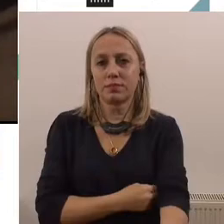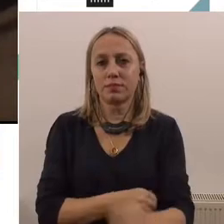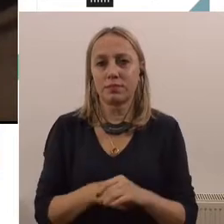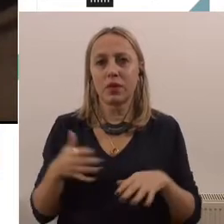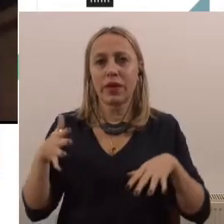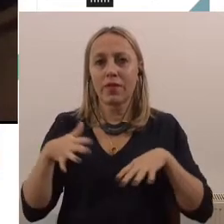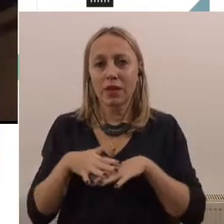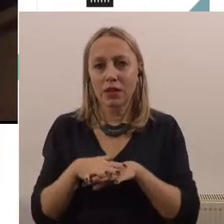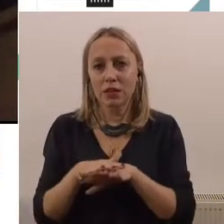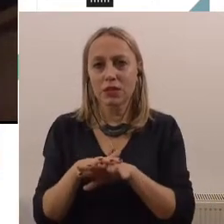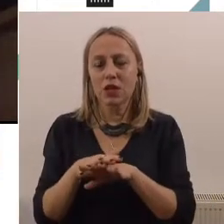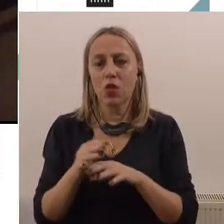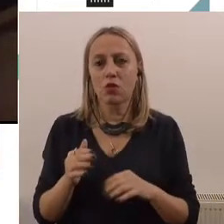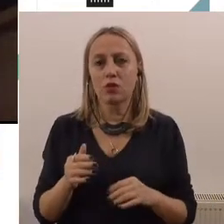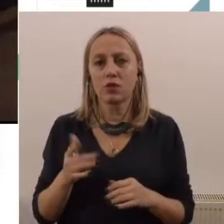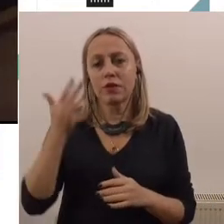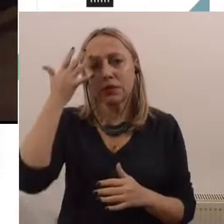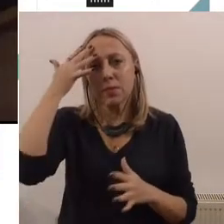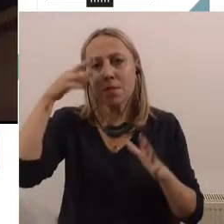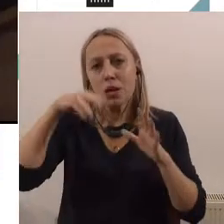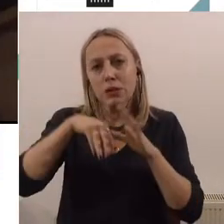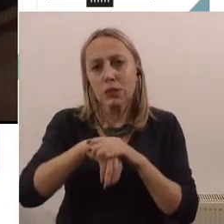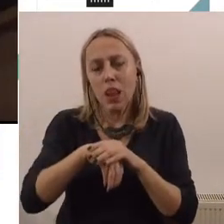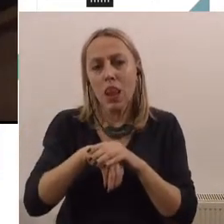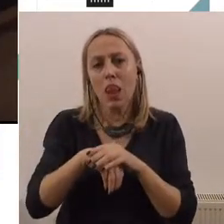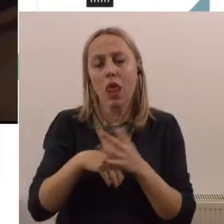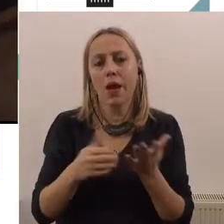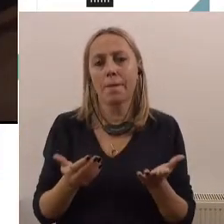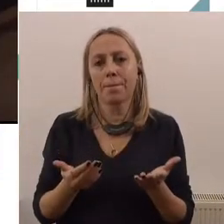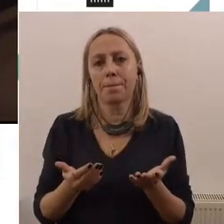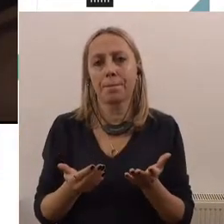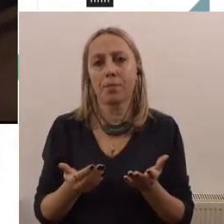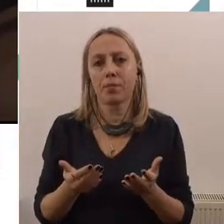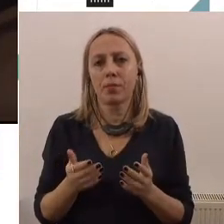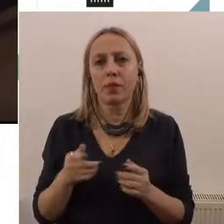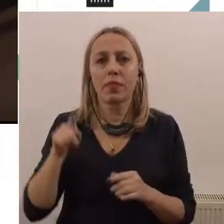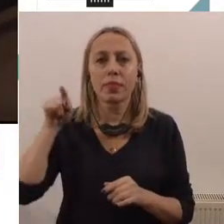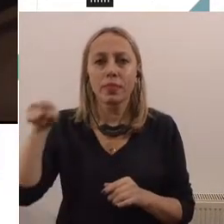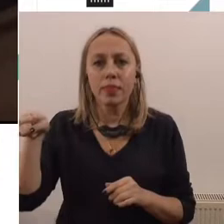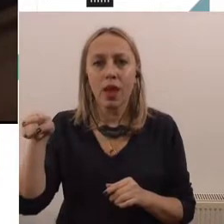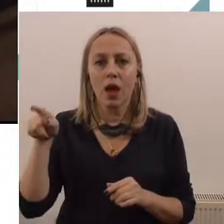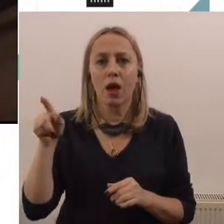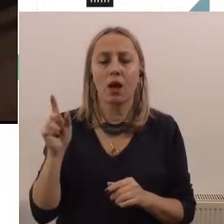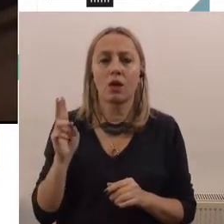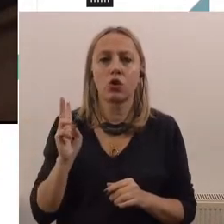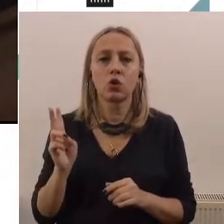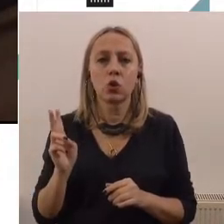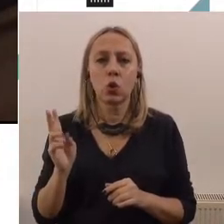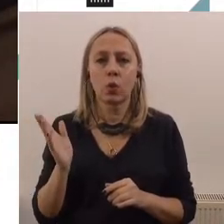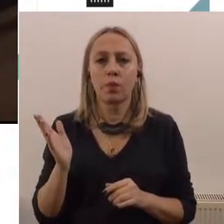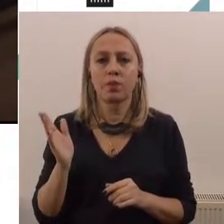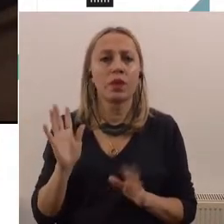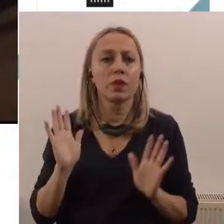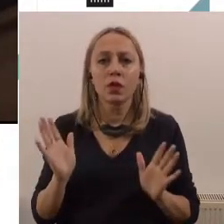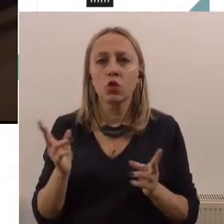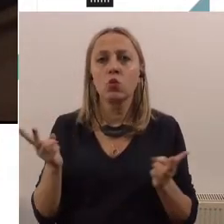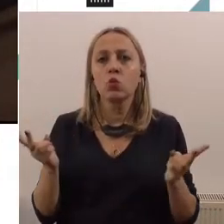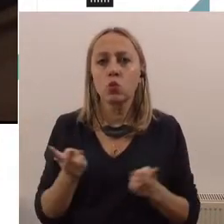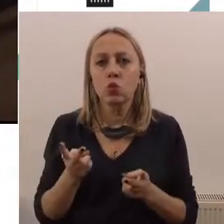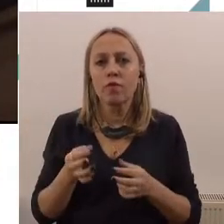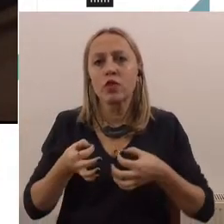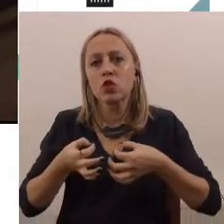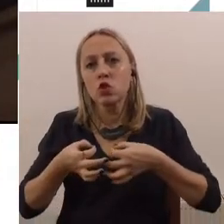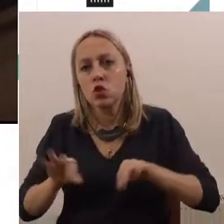inclusiveness in the sense of somebody, I say that it's тех, not only кто, access to the art, не только нуждается